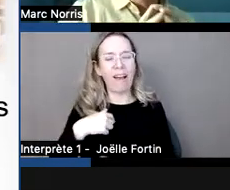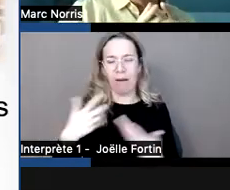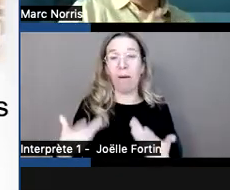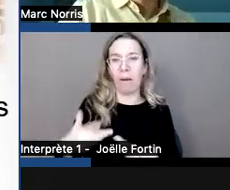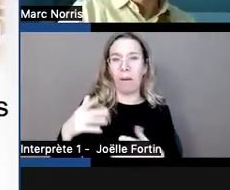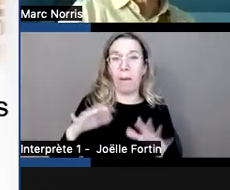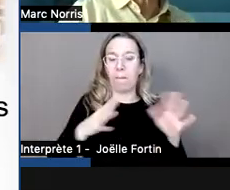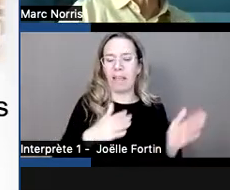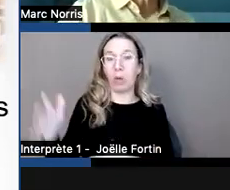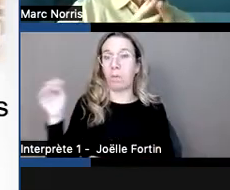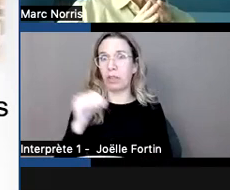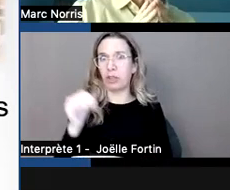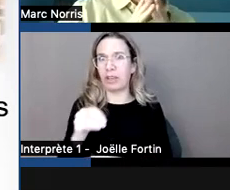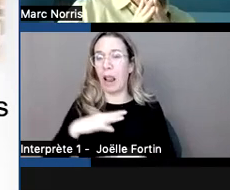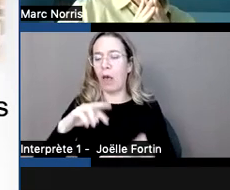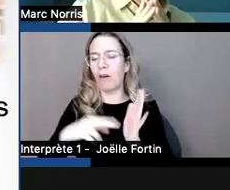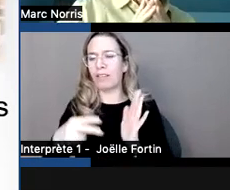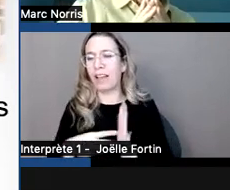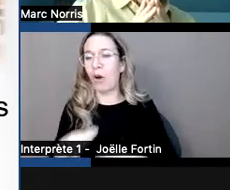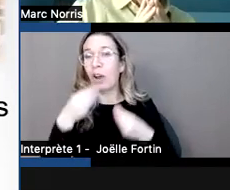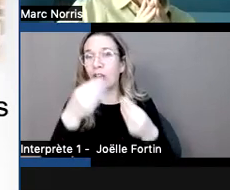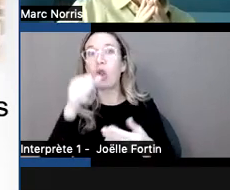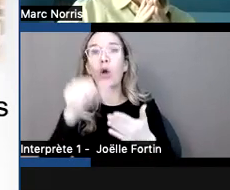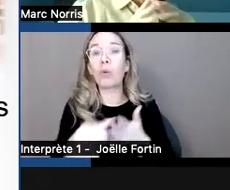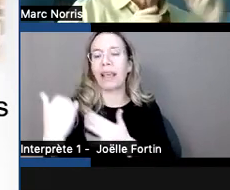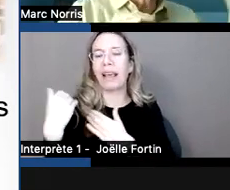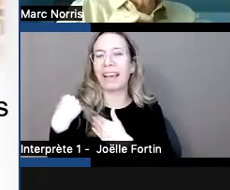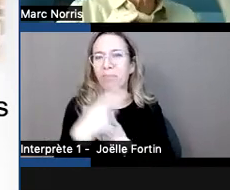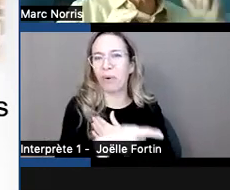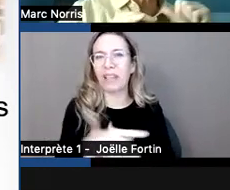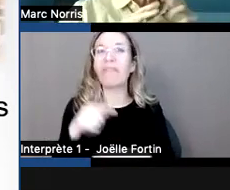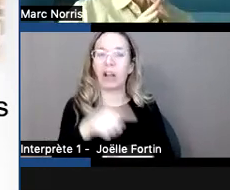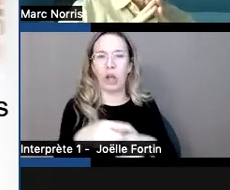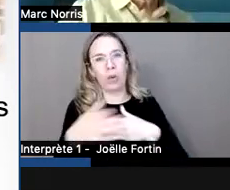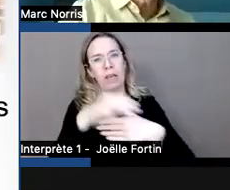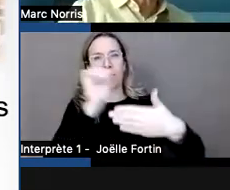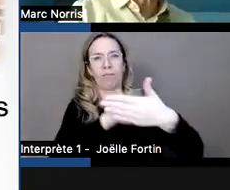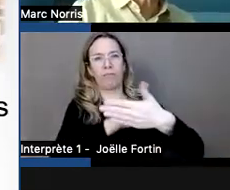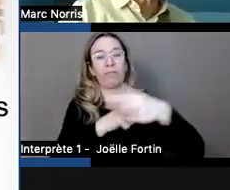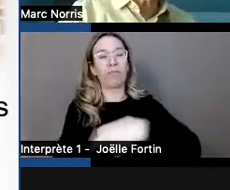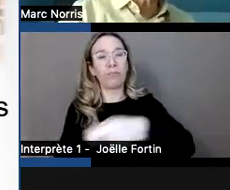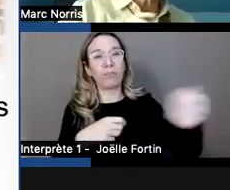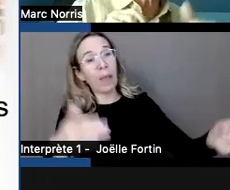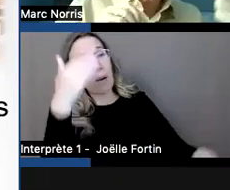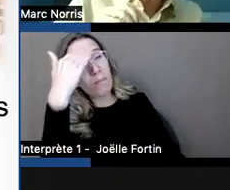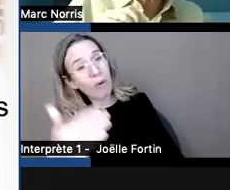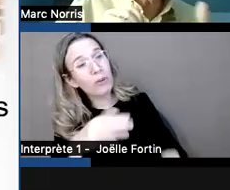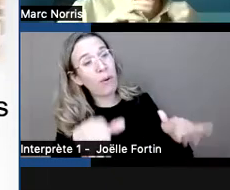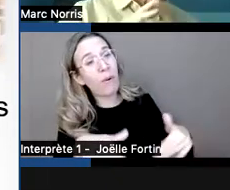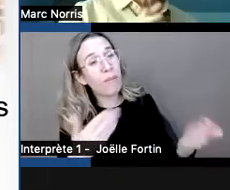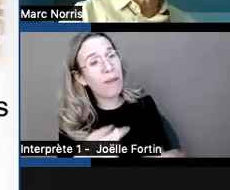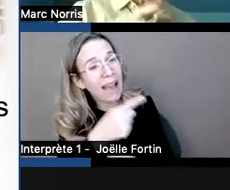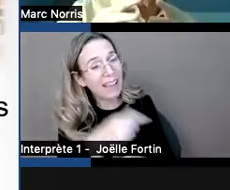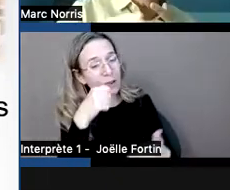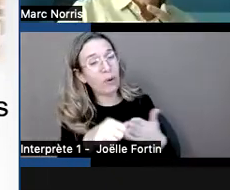porteuses de sens, on lui a donné le courrier. Et là, le monsieur cogne aux portes chaque matin. « Bonjour Maria, j'ai du courrier